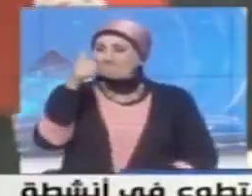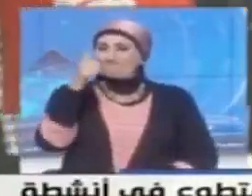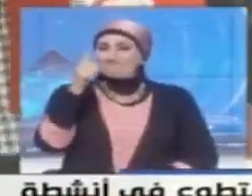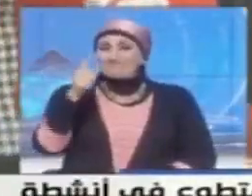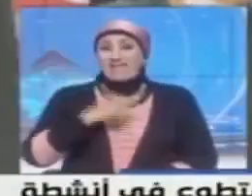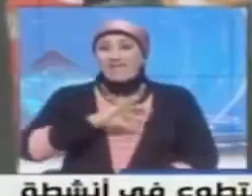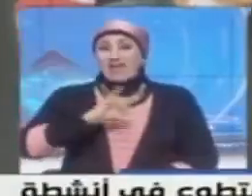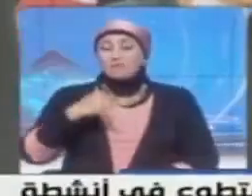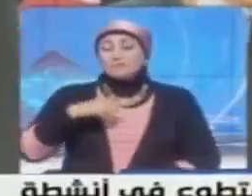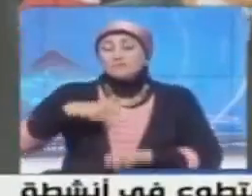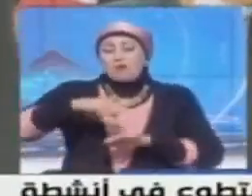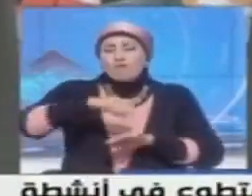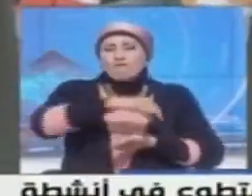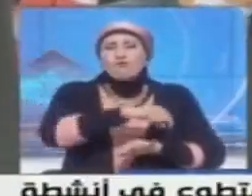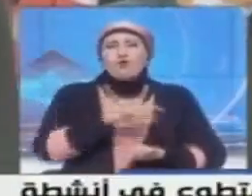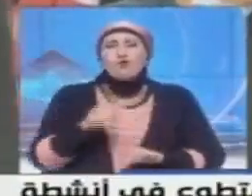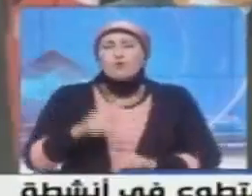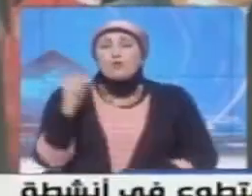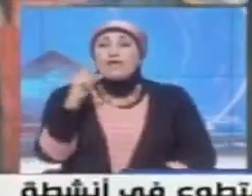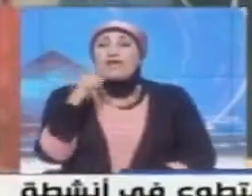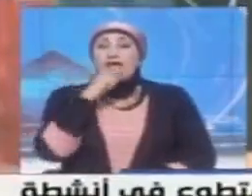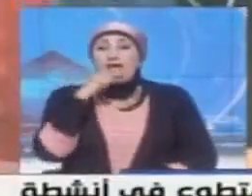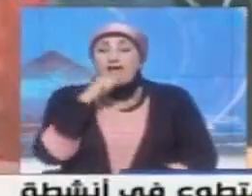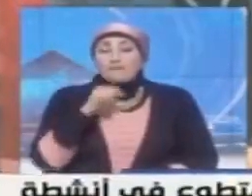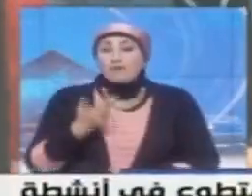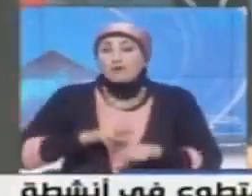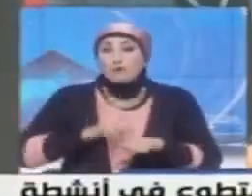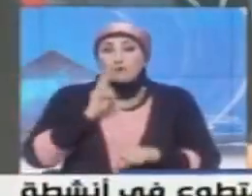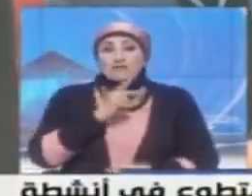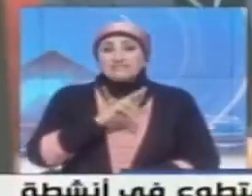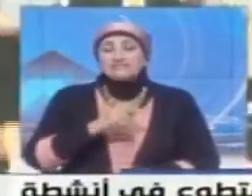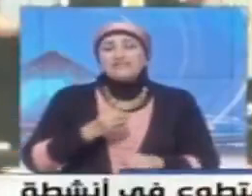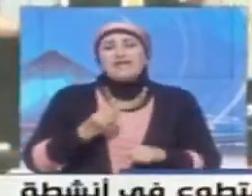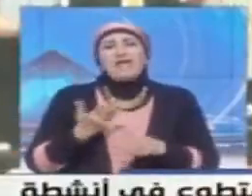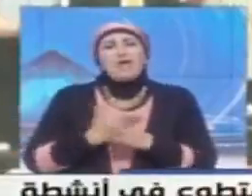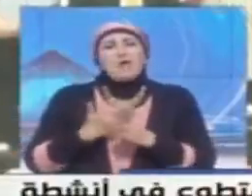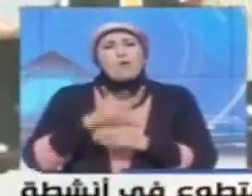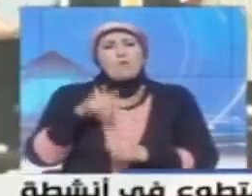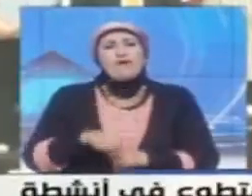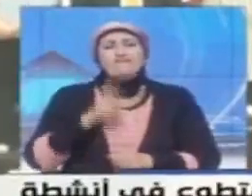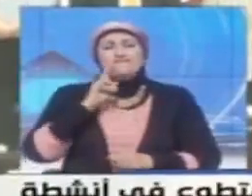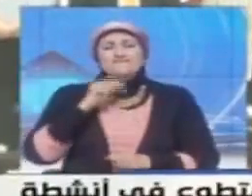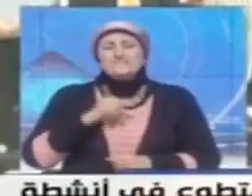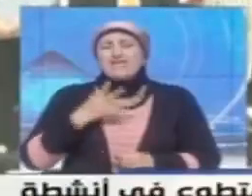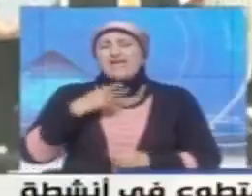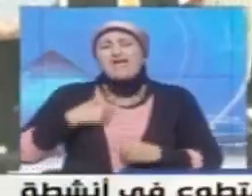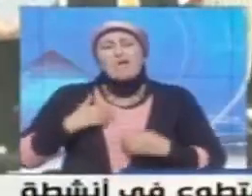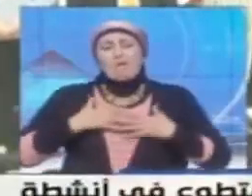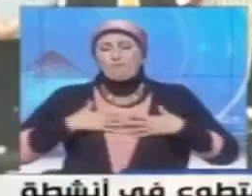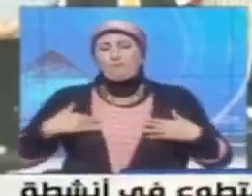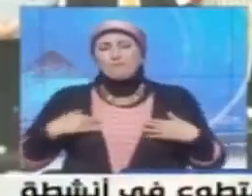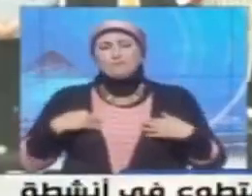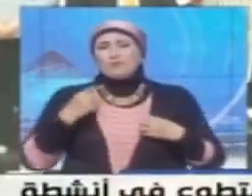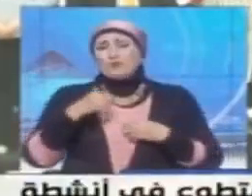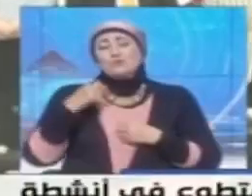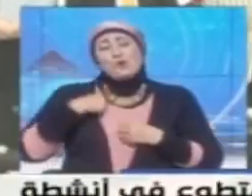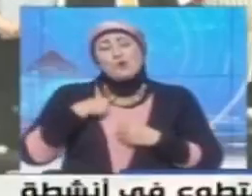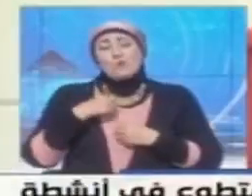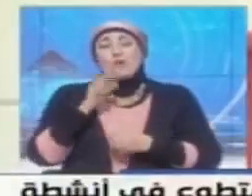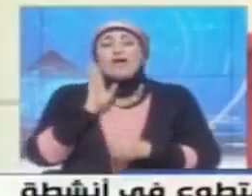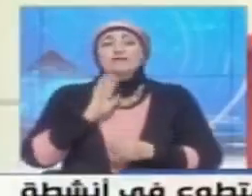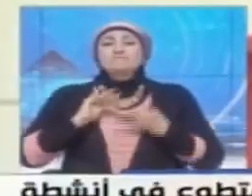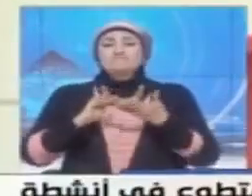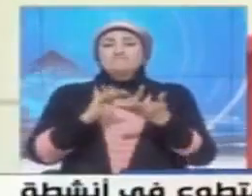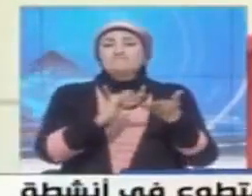مستوى فروع الهلال الأحمر، والذين بدورهم عبروا عن سعادتهم بالعمل التطوعي وأثره على شخصياتهم.